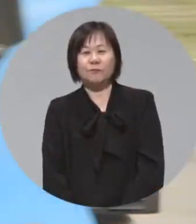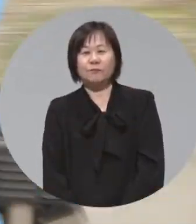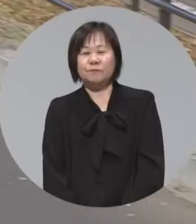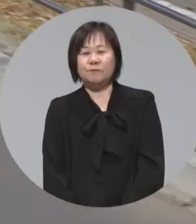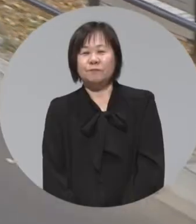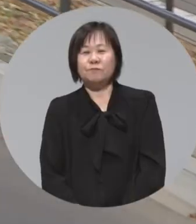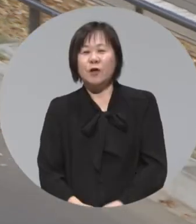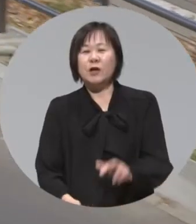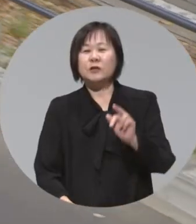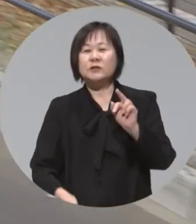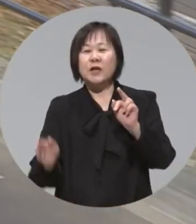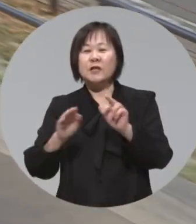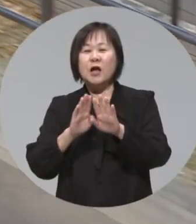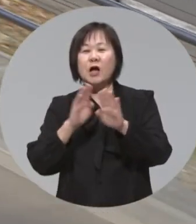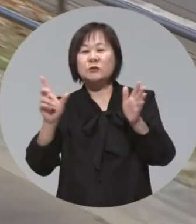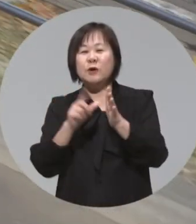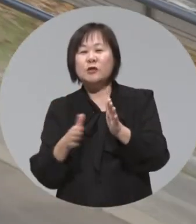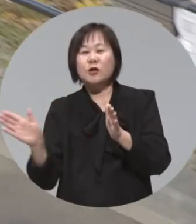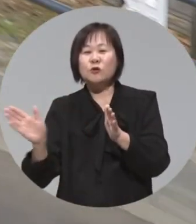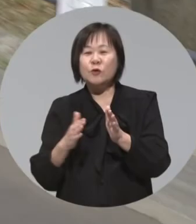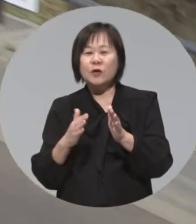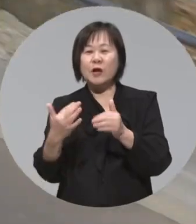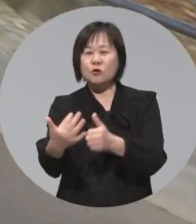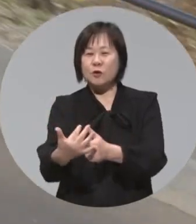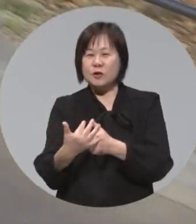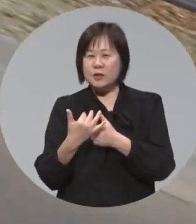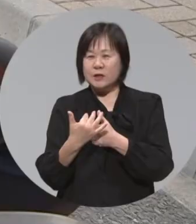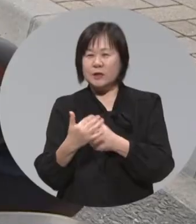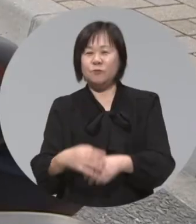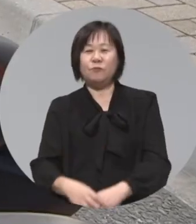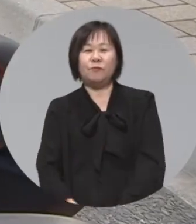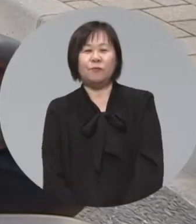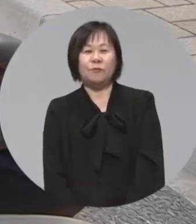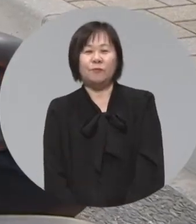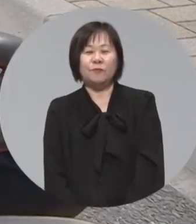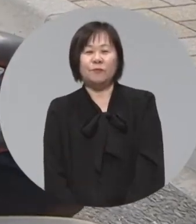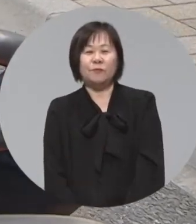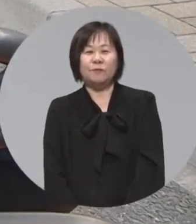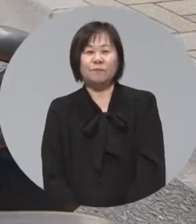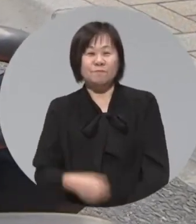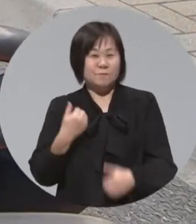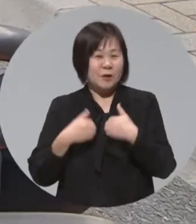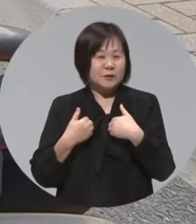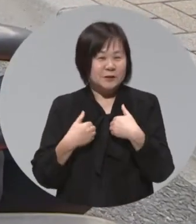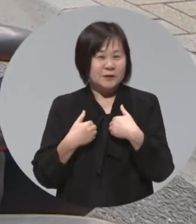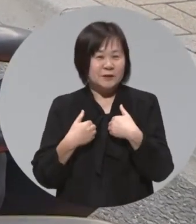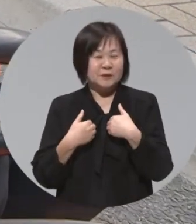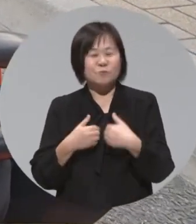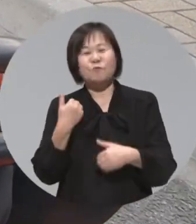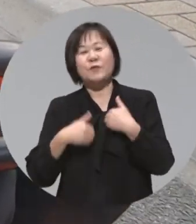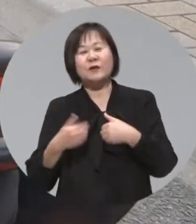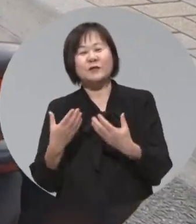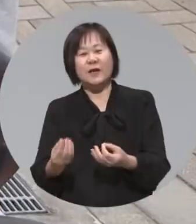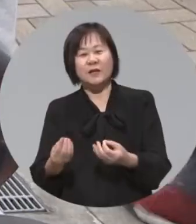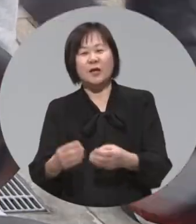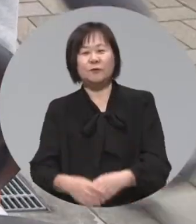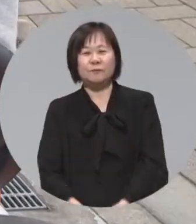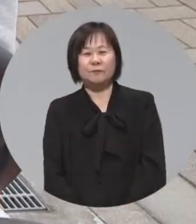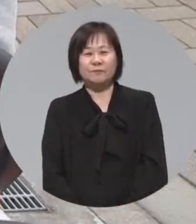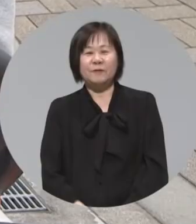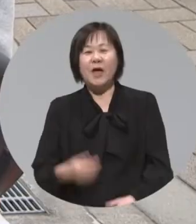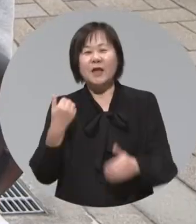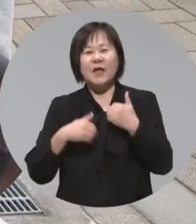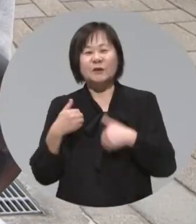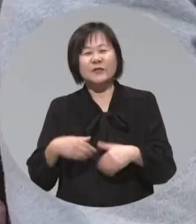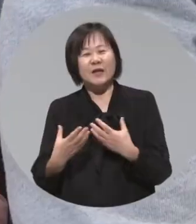開館当時からある人気のアトラクションです。 だから楽しいから。 まあ楽しかったです。 楽し